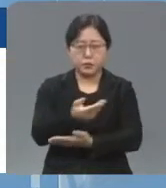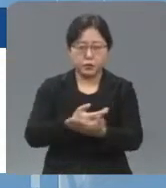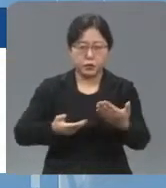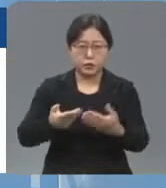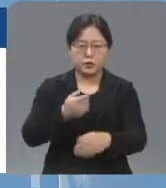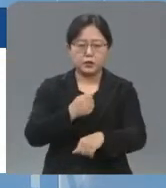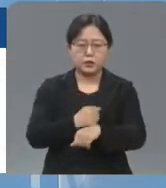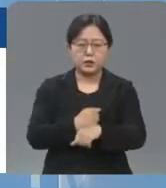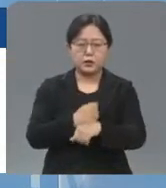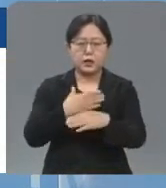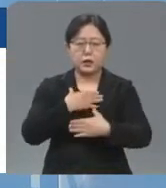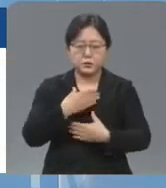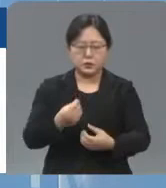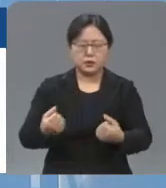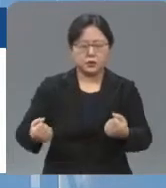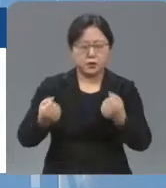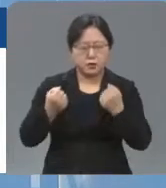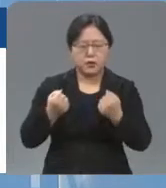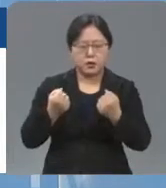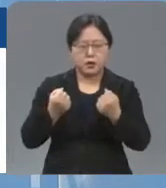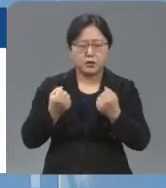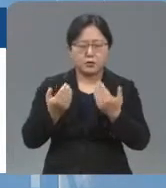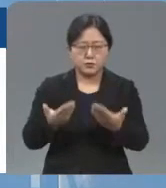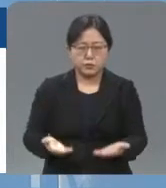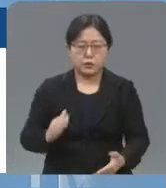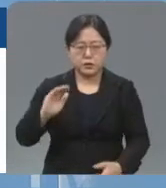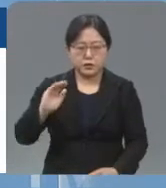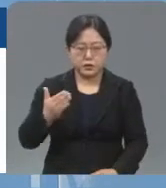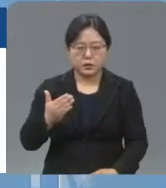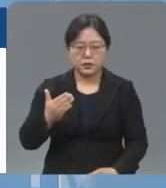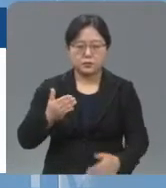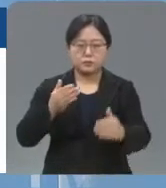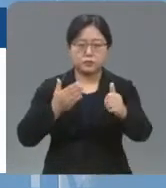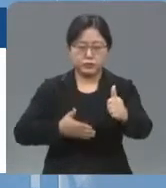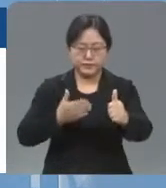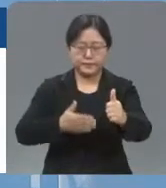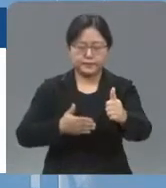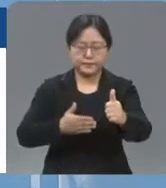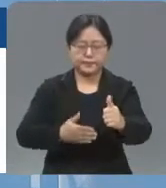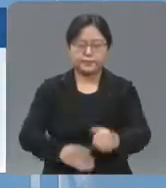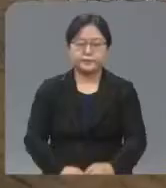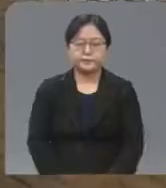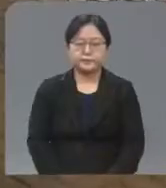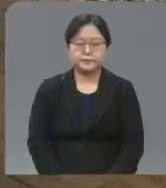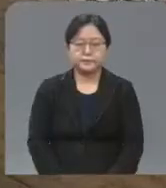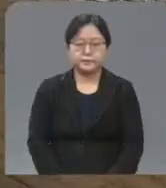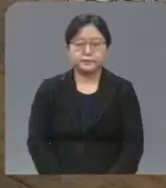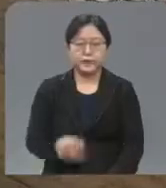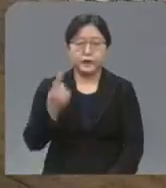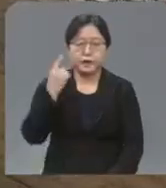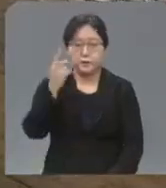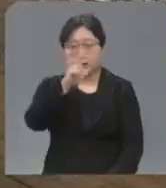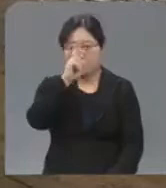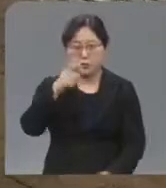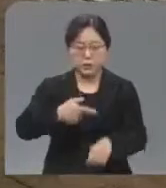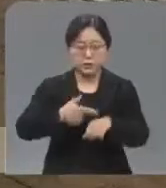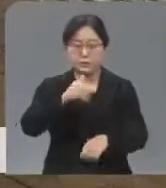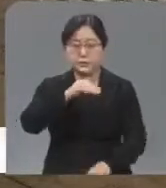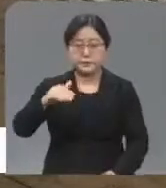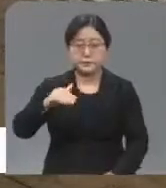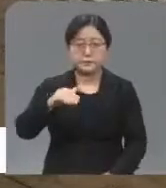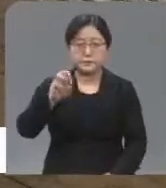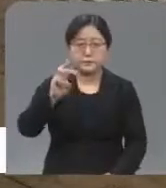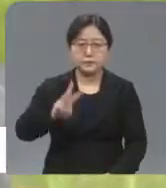주셔서 안전하고 건강한 명절을 보내주시기를 다시 한번 부탁드립니다. 어제 오후 6시를